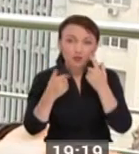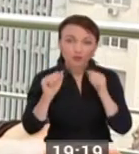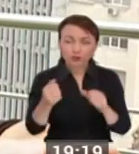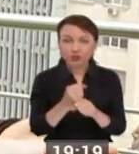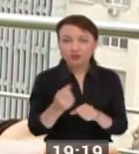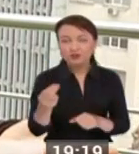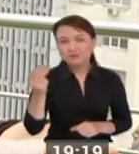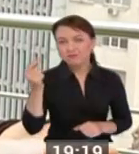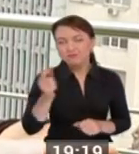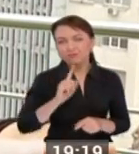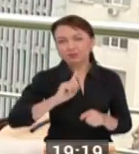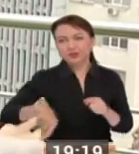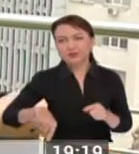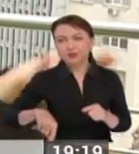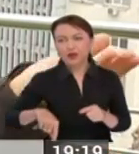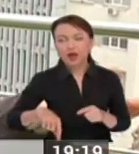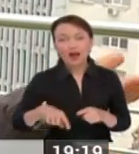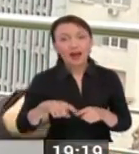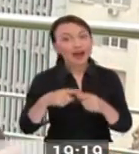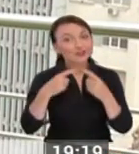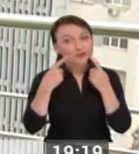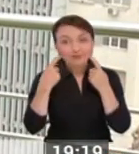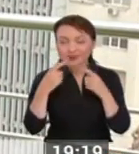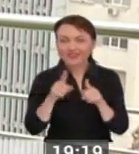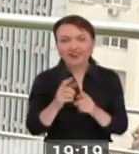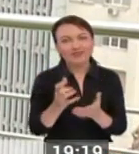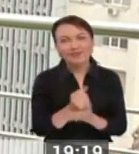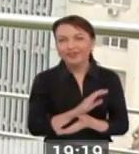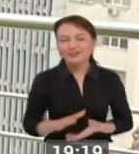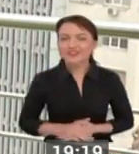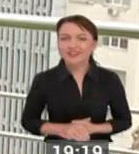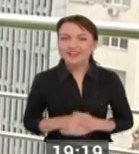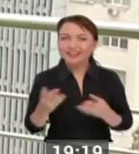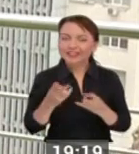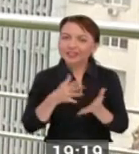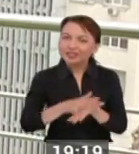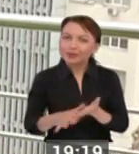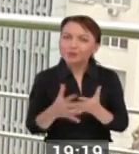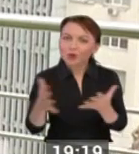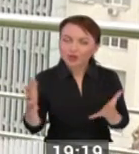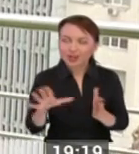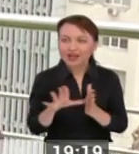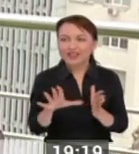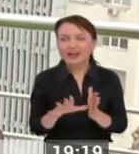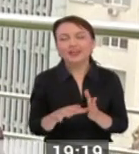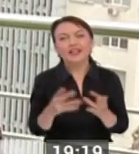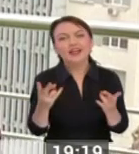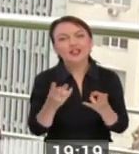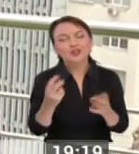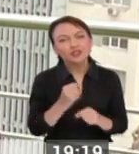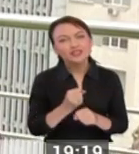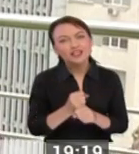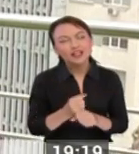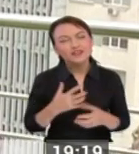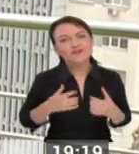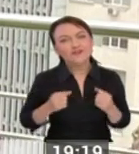зробити ось так. С улыбкой так не получится. Здесь нужно затратить больше энергии, здесь нужно сделать